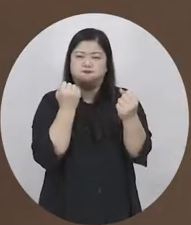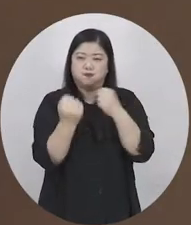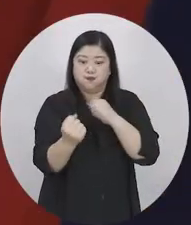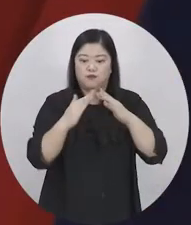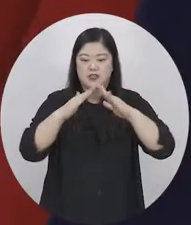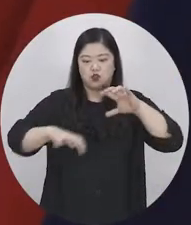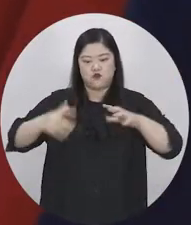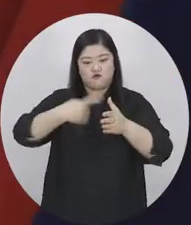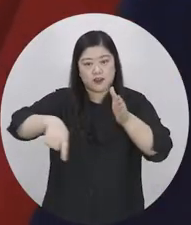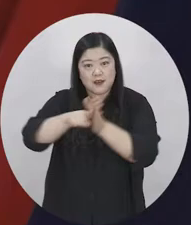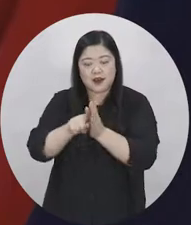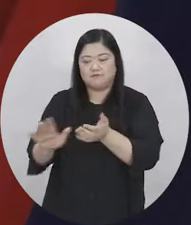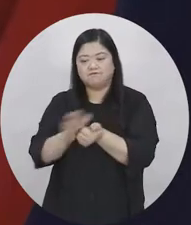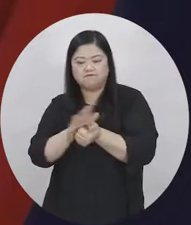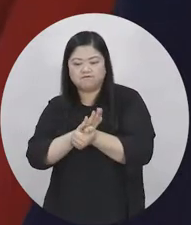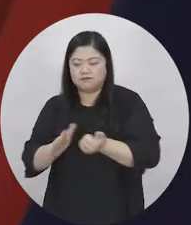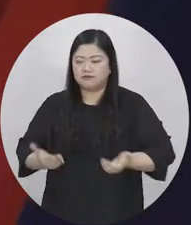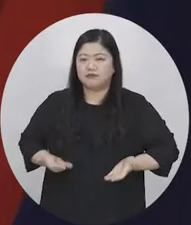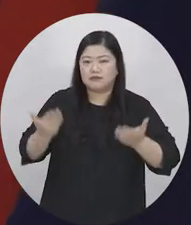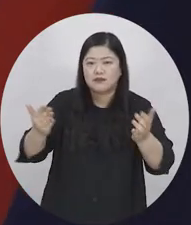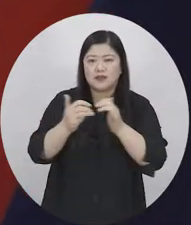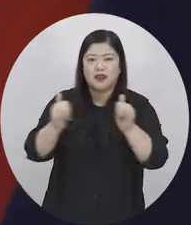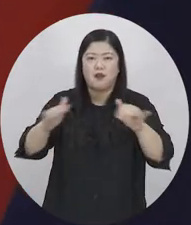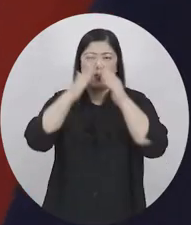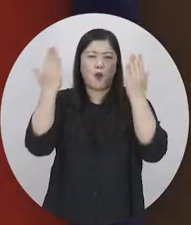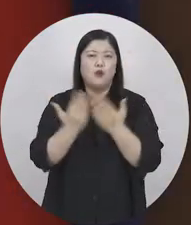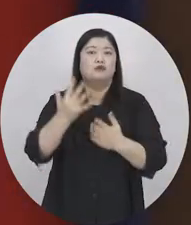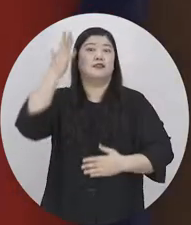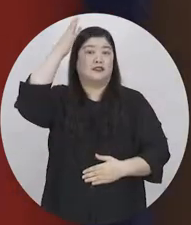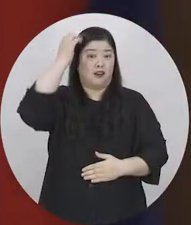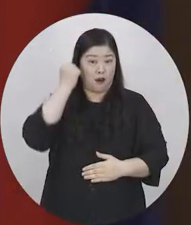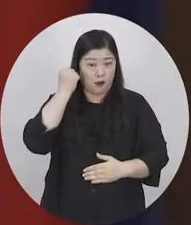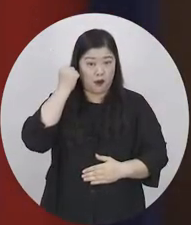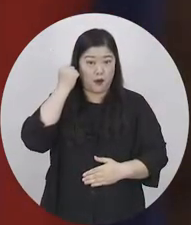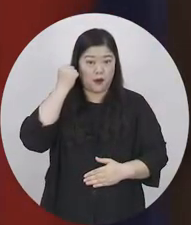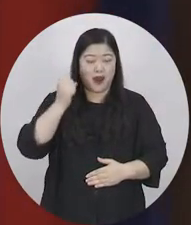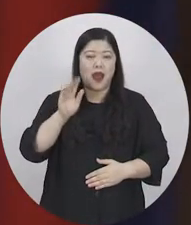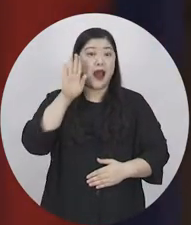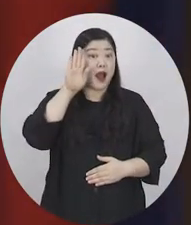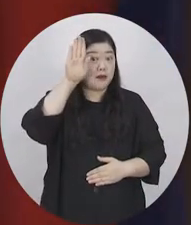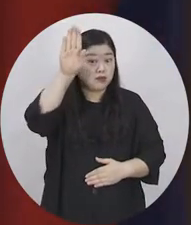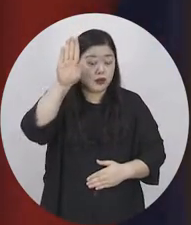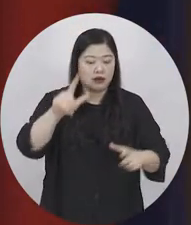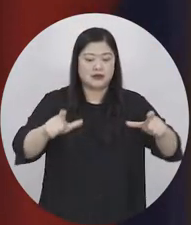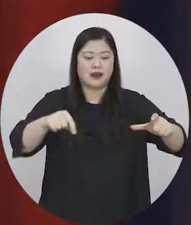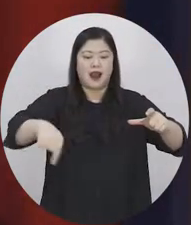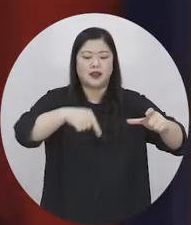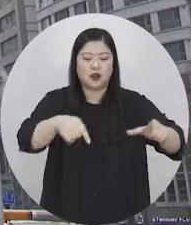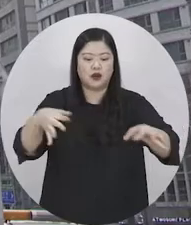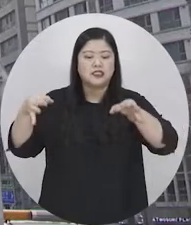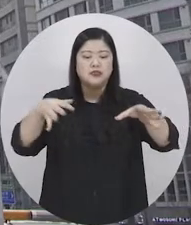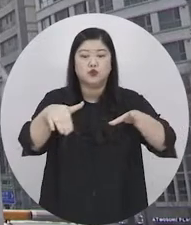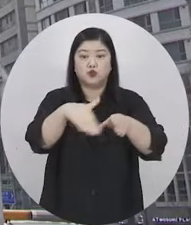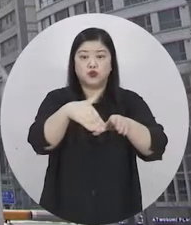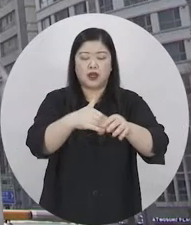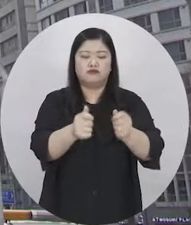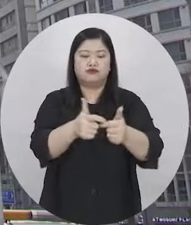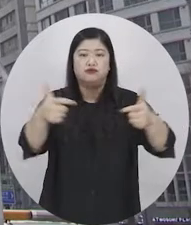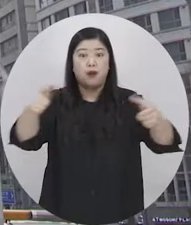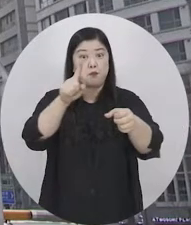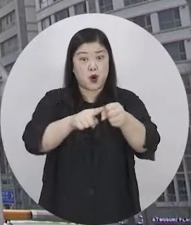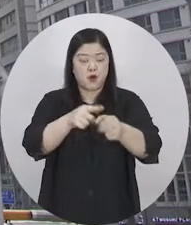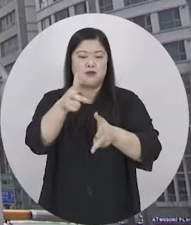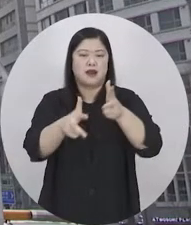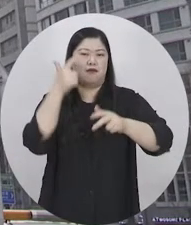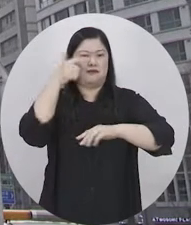상황에서도 이웃을 위한 나눔을 실천해 주신 모든 분들의 헌신을 잊지 않고 앞으로도 지역 내 기부 문화 확산을 위한